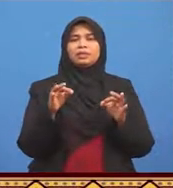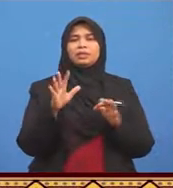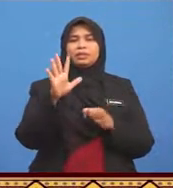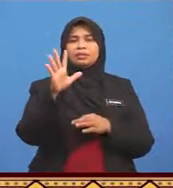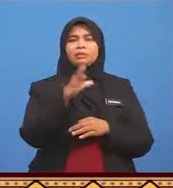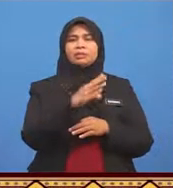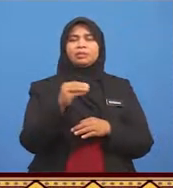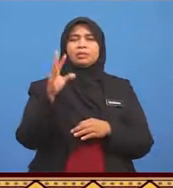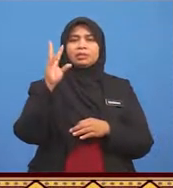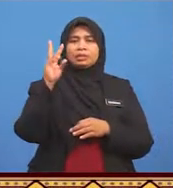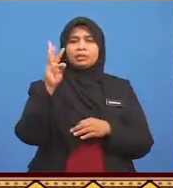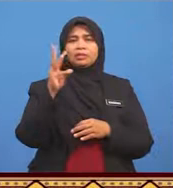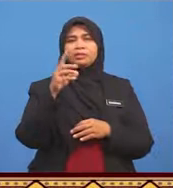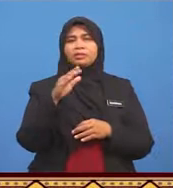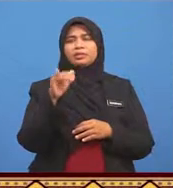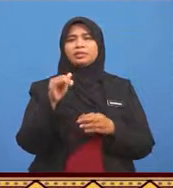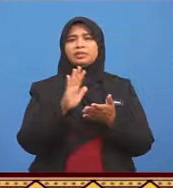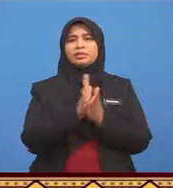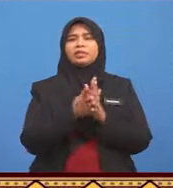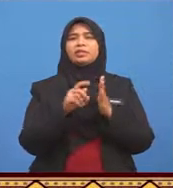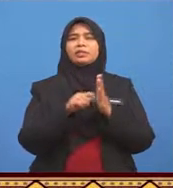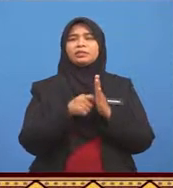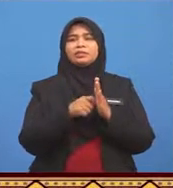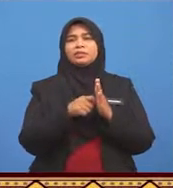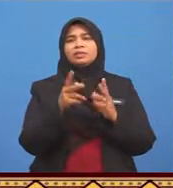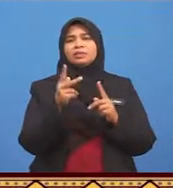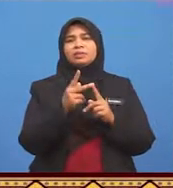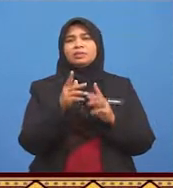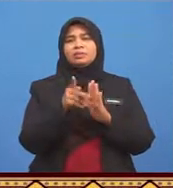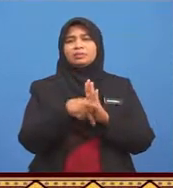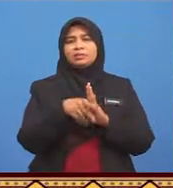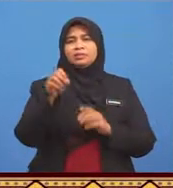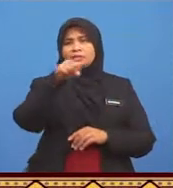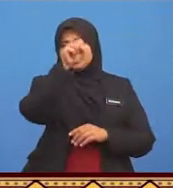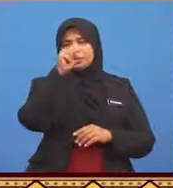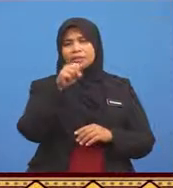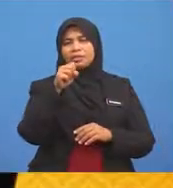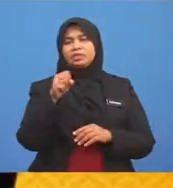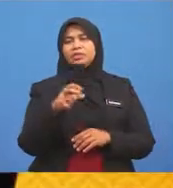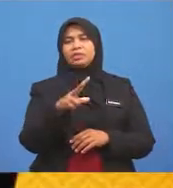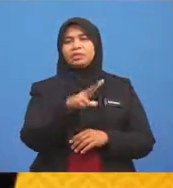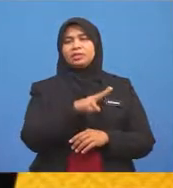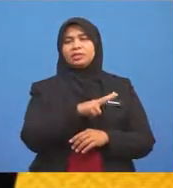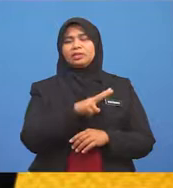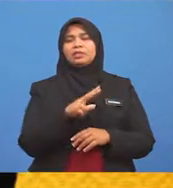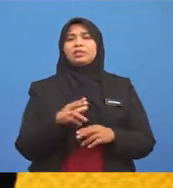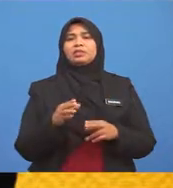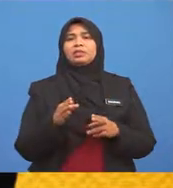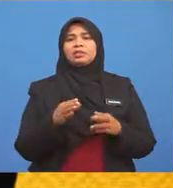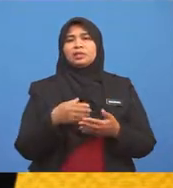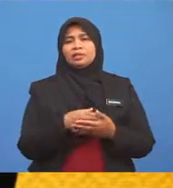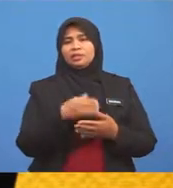ini yang menjadi kunci kepada persoalan pengurusan harta anak yatim.